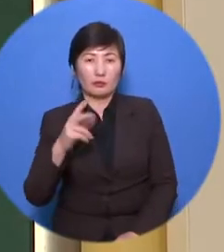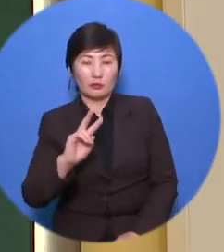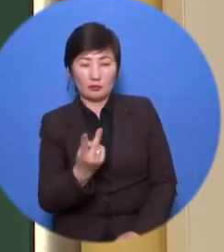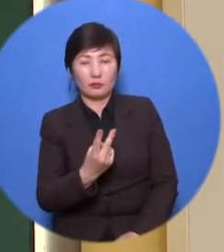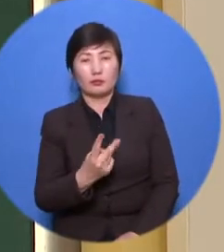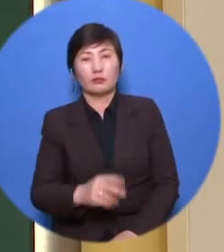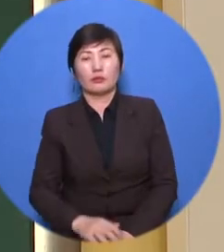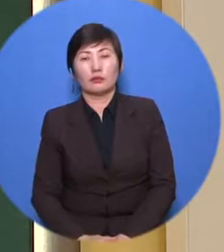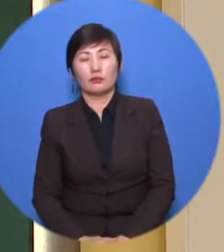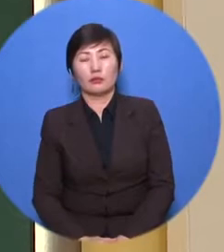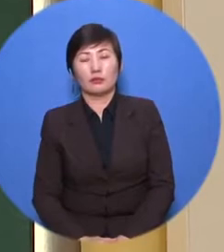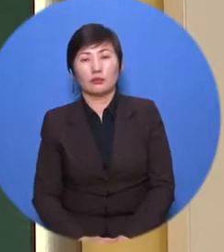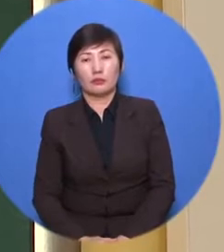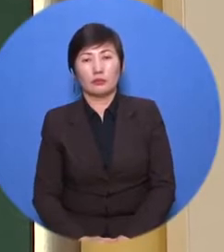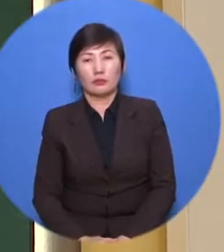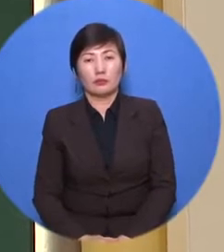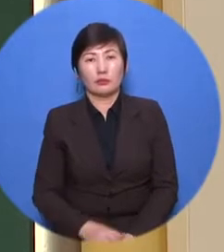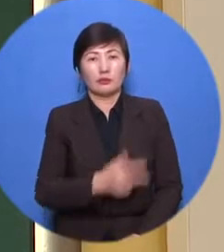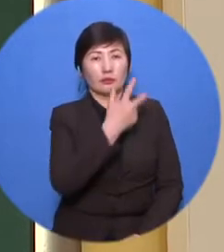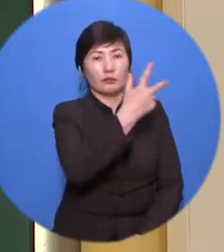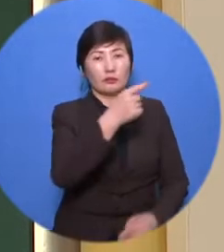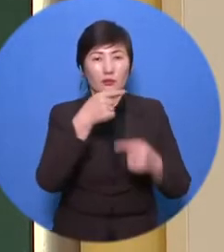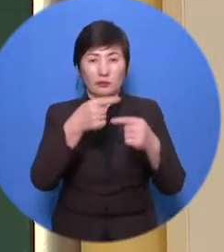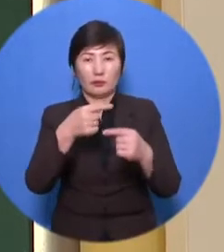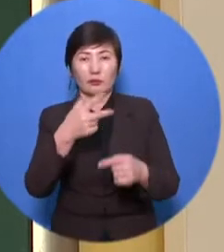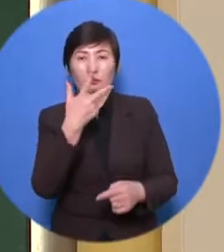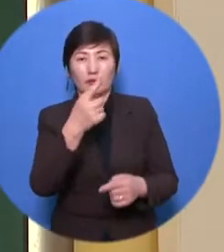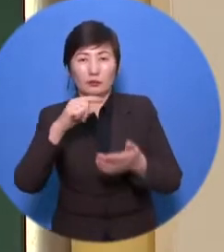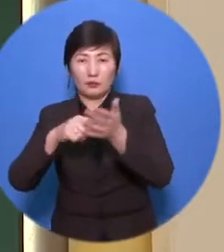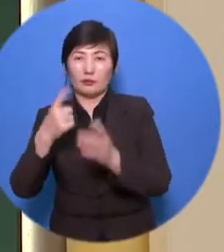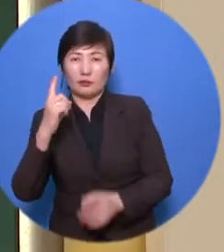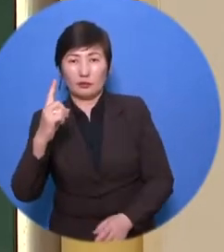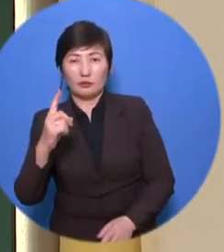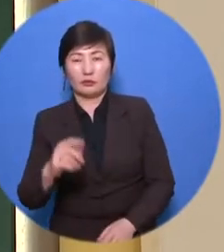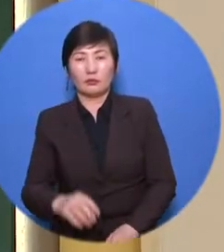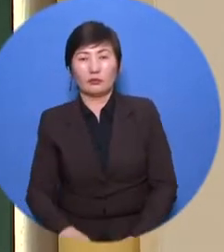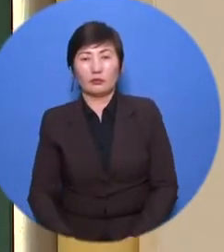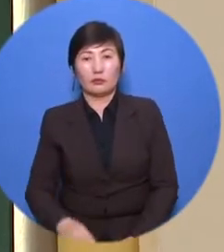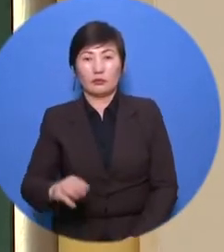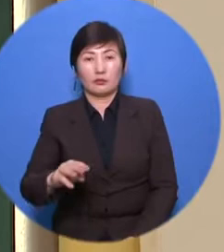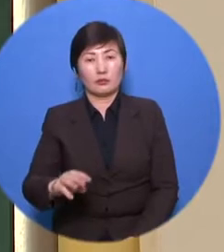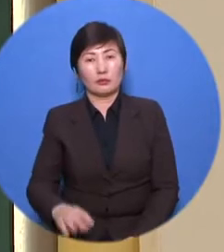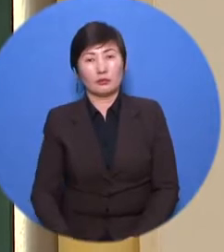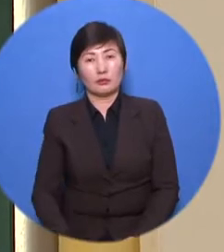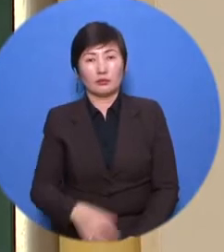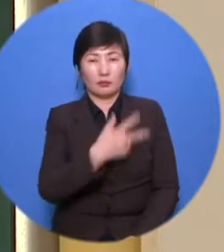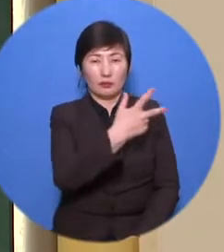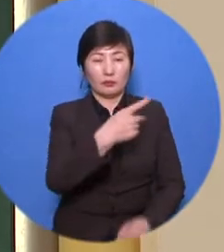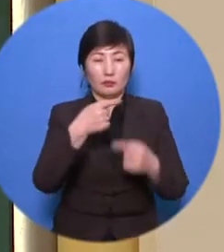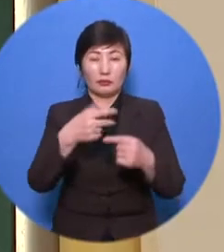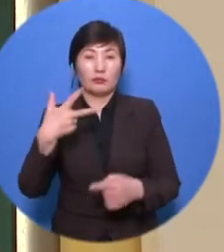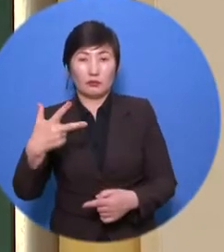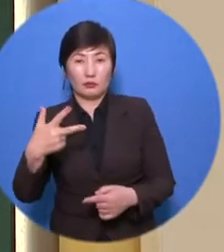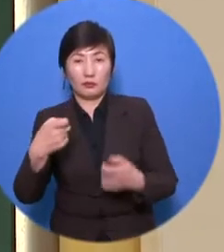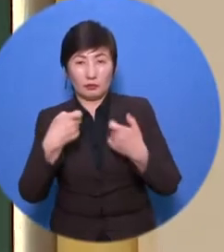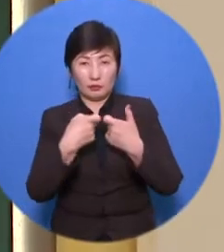үзье. За 3 тэнцүү 3-ыг үржтгэн 1 гэсэн илэрхийлэл үүснэ. Эндээс 3 тэнцүү